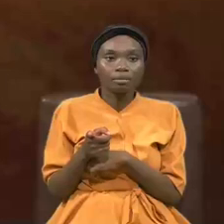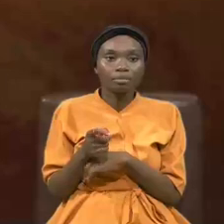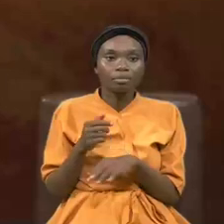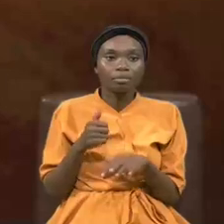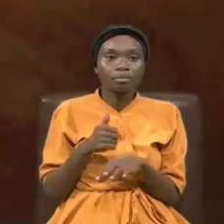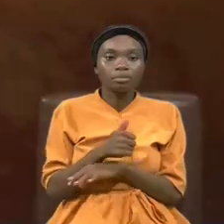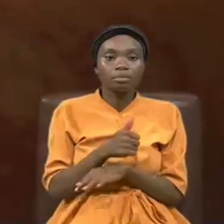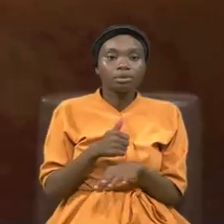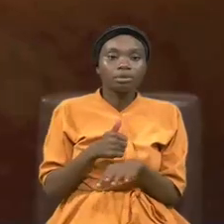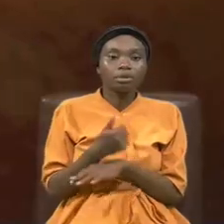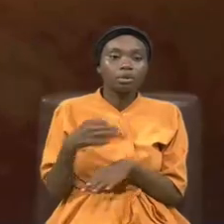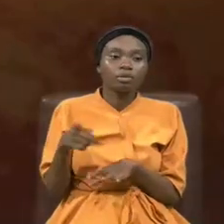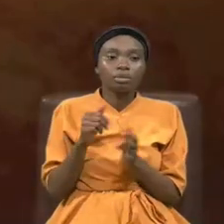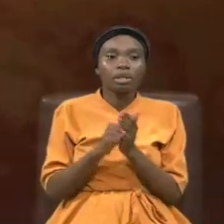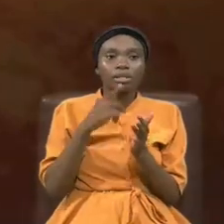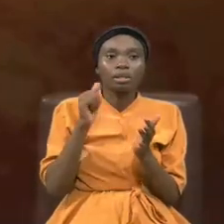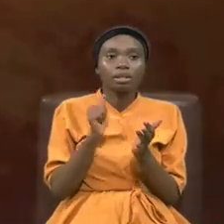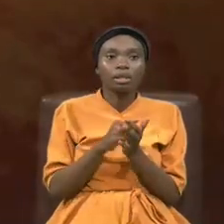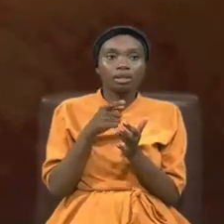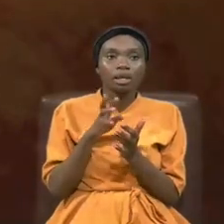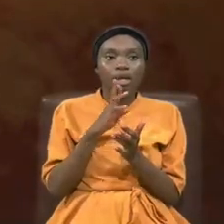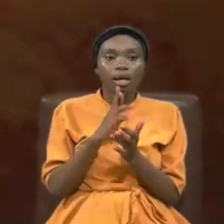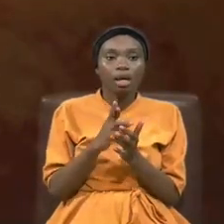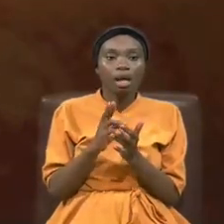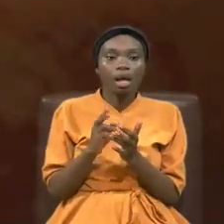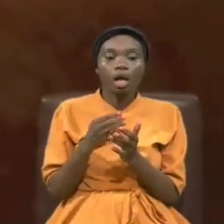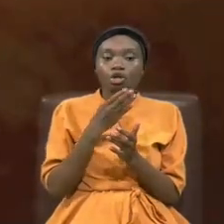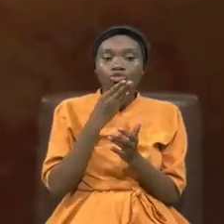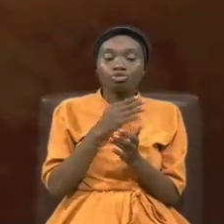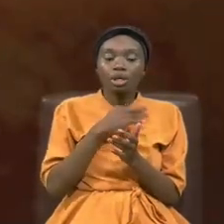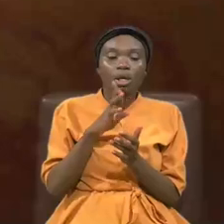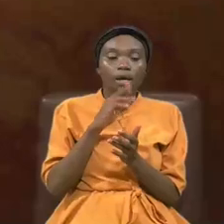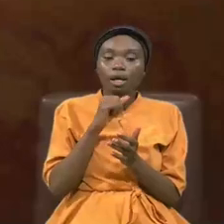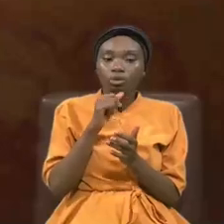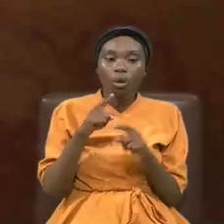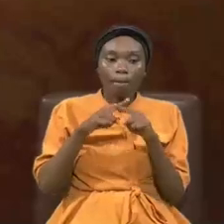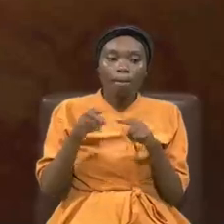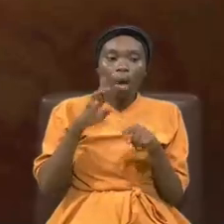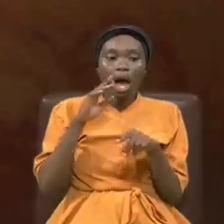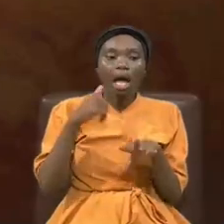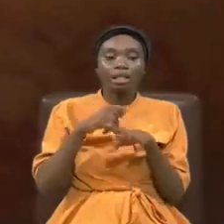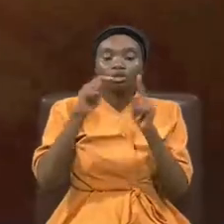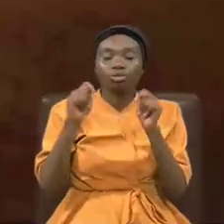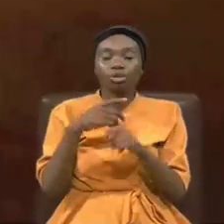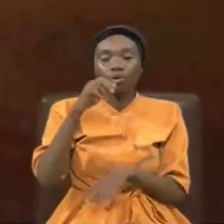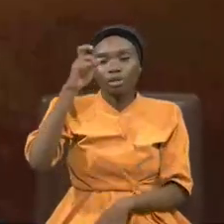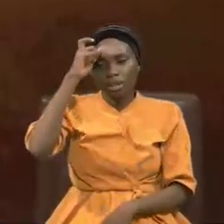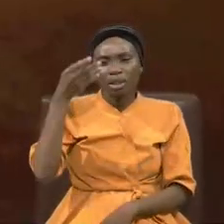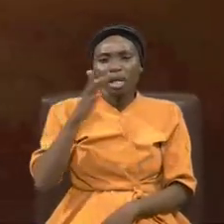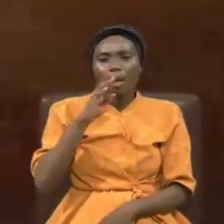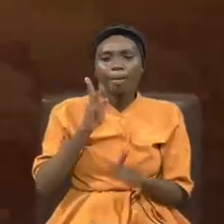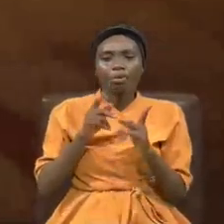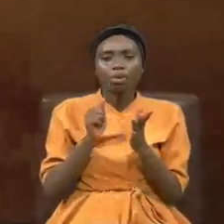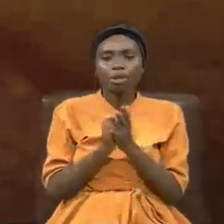qui se disent juifs et ne le sont pas, mais qui sont une synagogue de Satan. Les gens